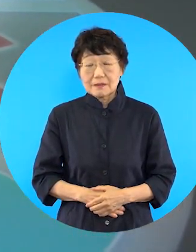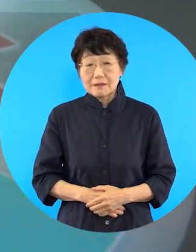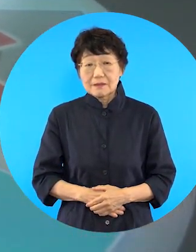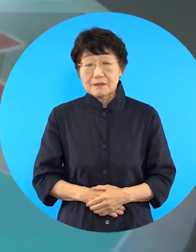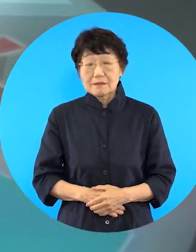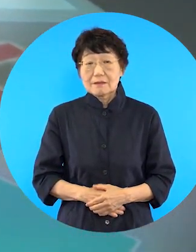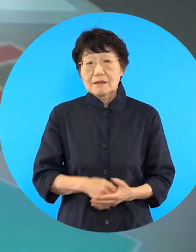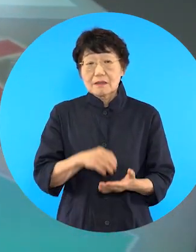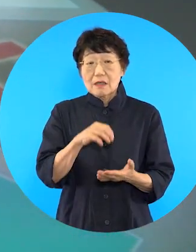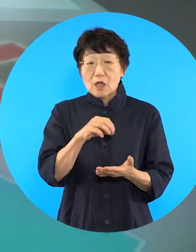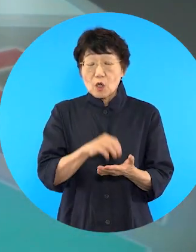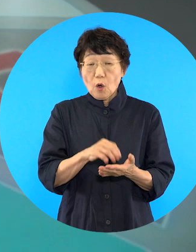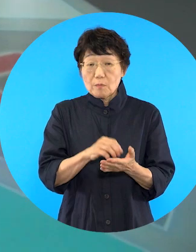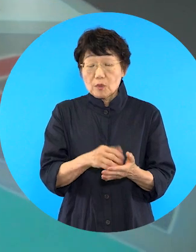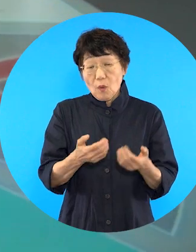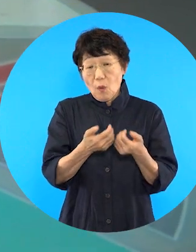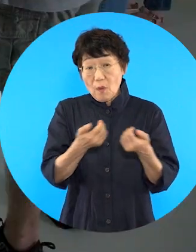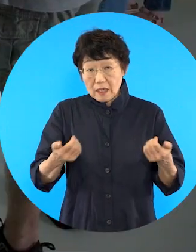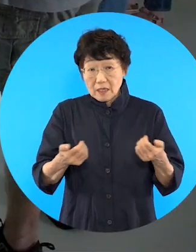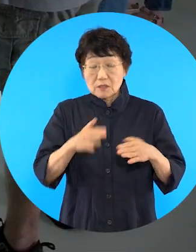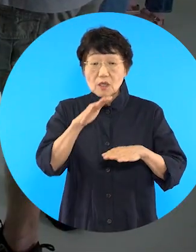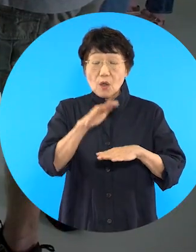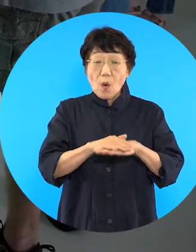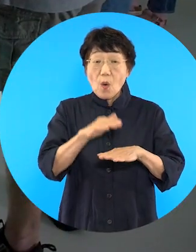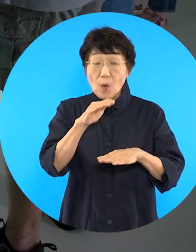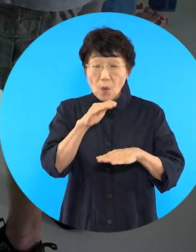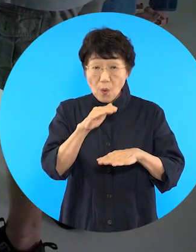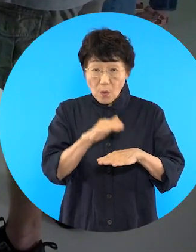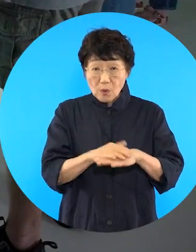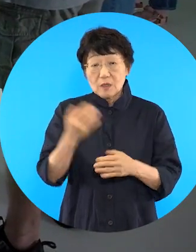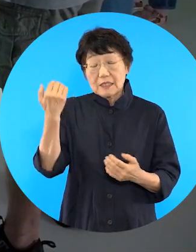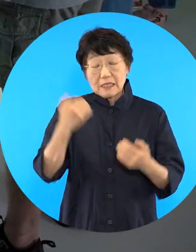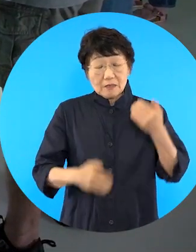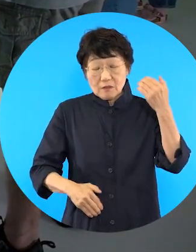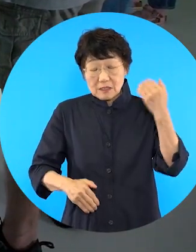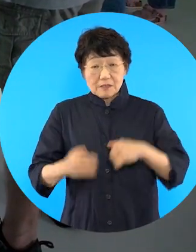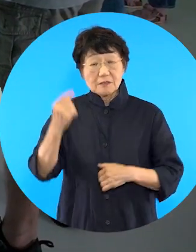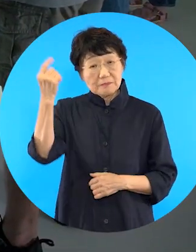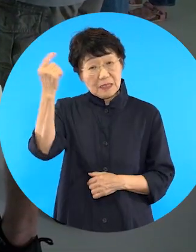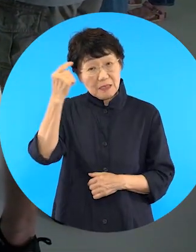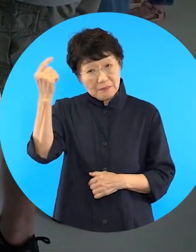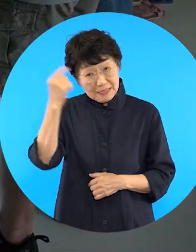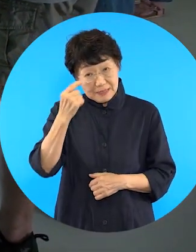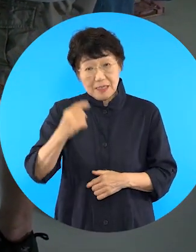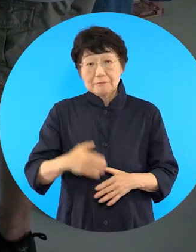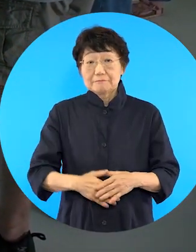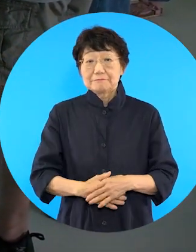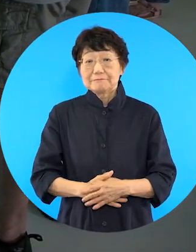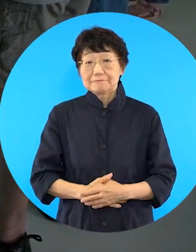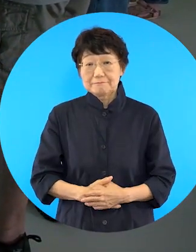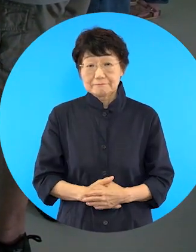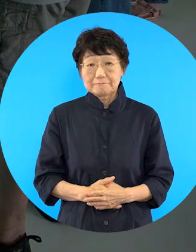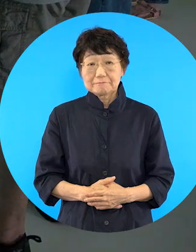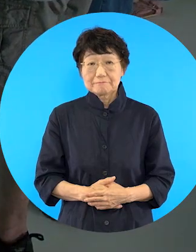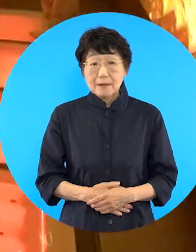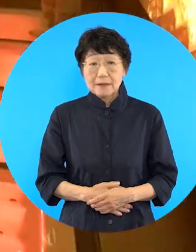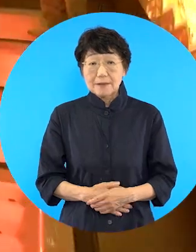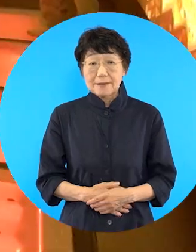戦。クイズ感覚で楽しみながらゴミの分別について学びました。